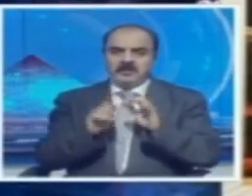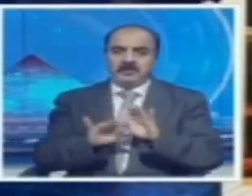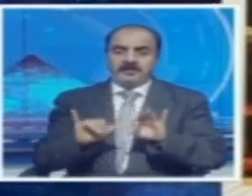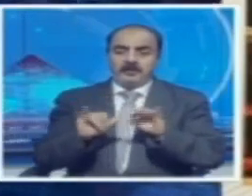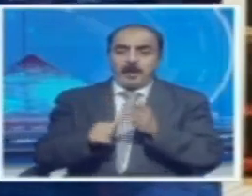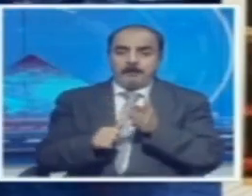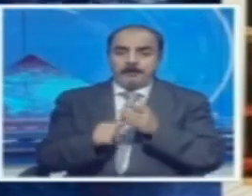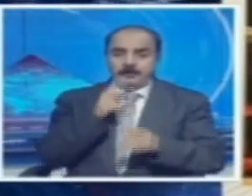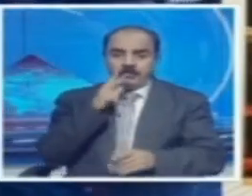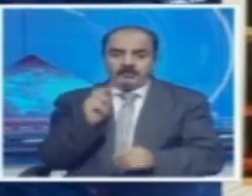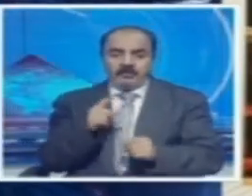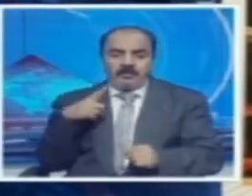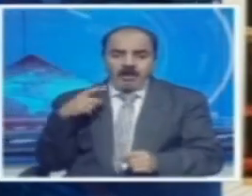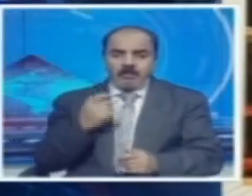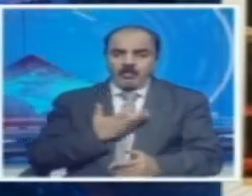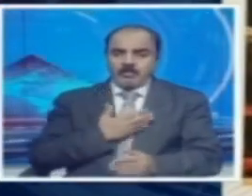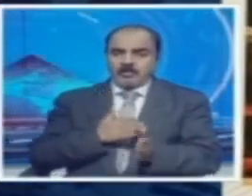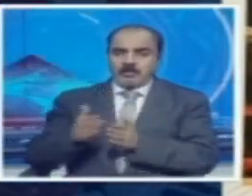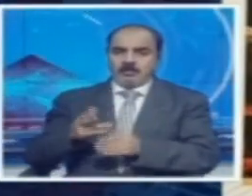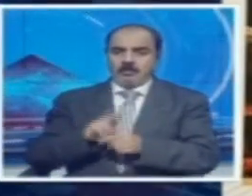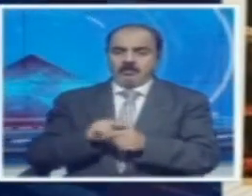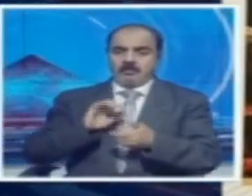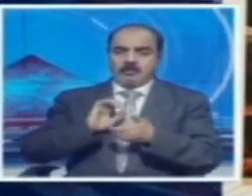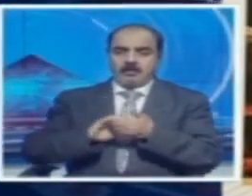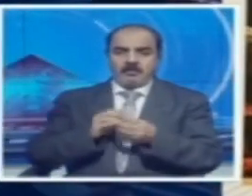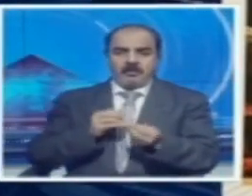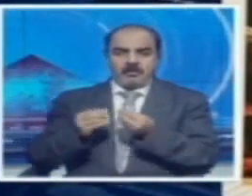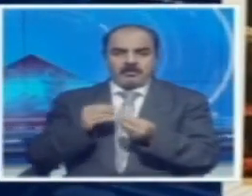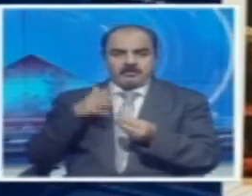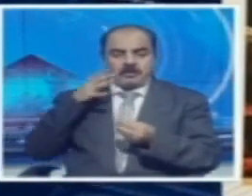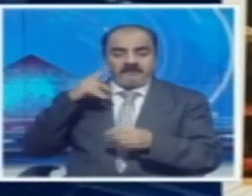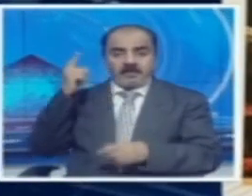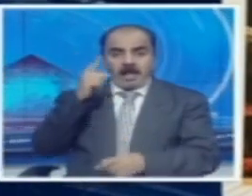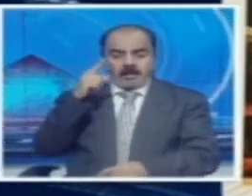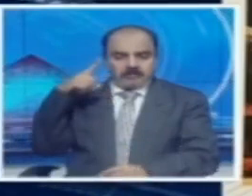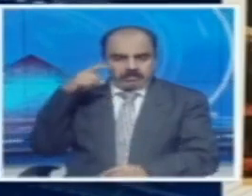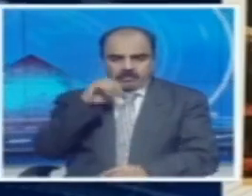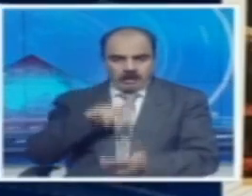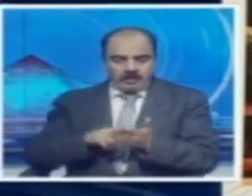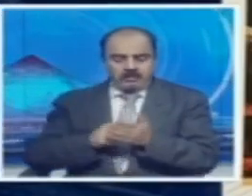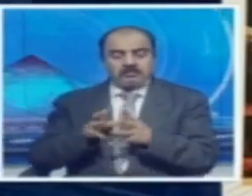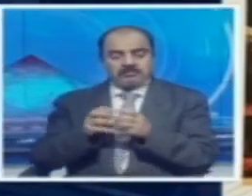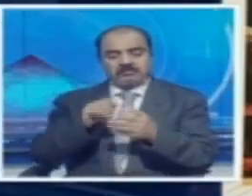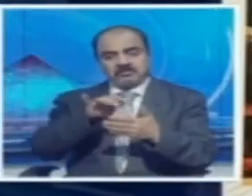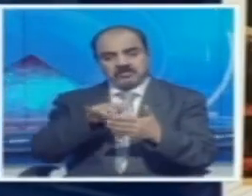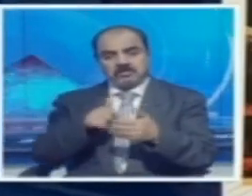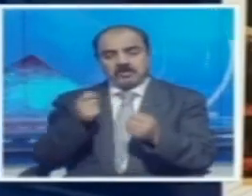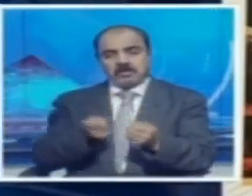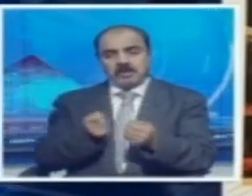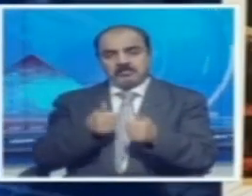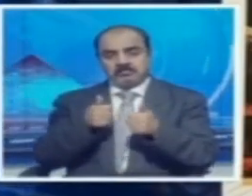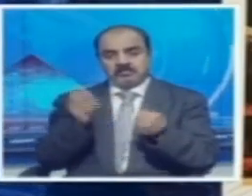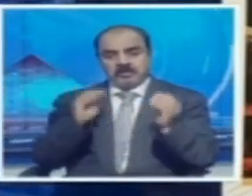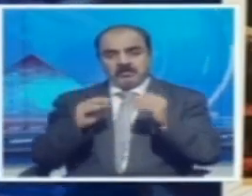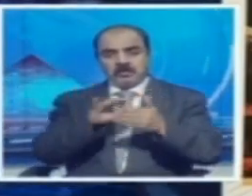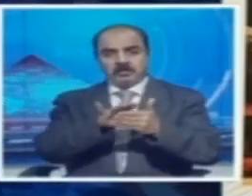وخاصة التي تشهدها مؤخرا من حرب روسية أوكرانية ألقت بظلالها على العالم أجمع. جاء ذلك